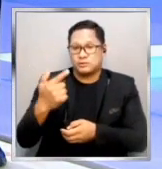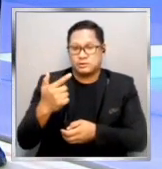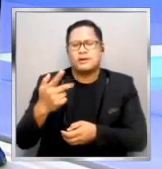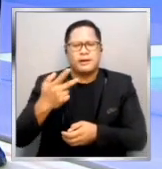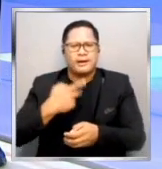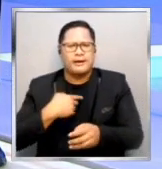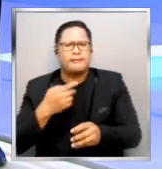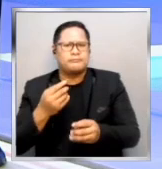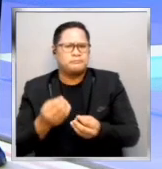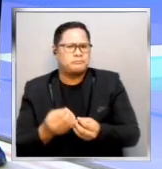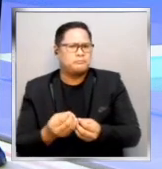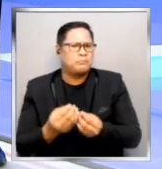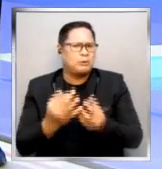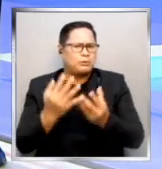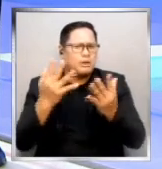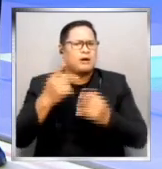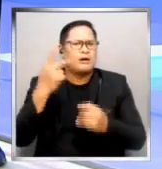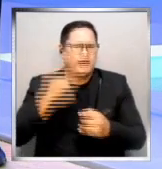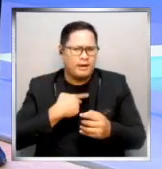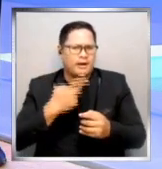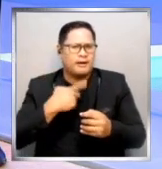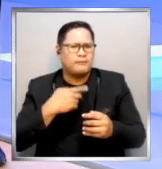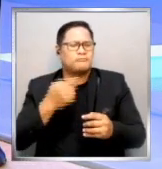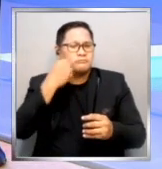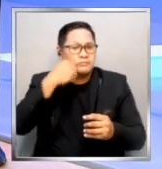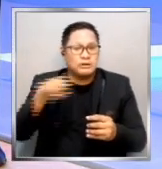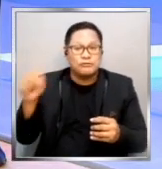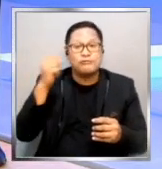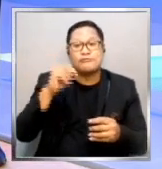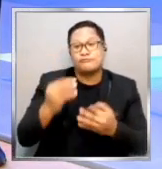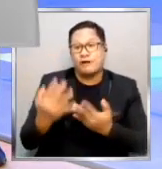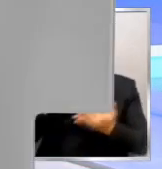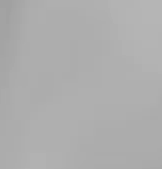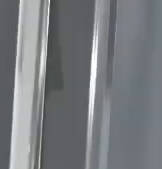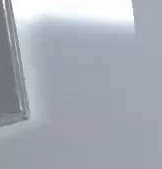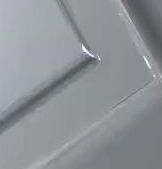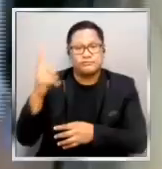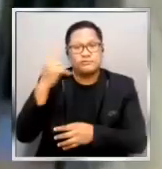sa paglabag sa Fire Code of the Philippines. Nakatutok si Emil Sumangil.